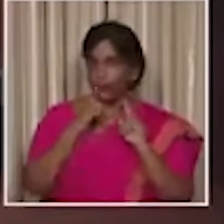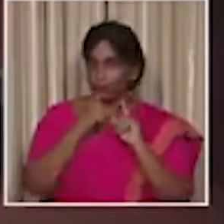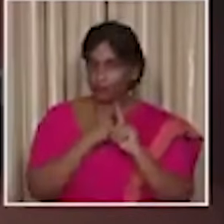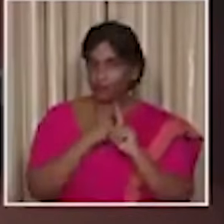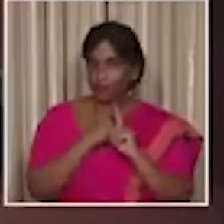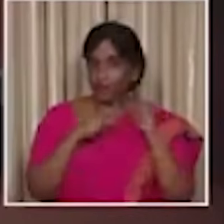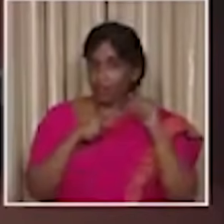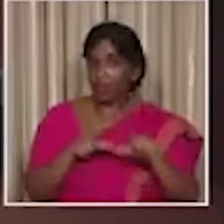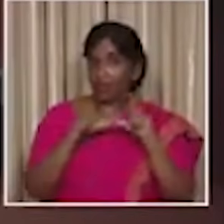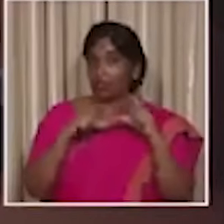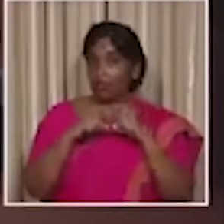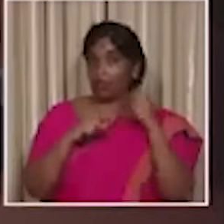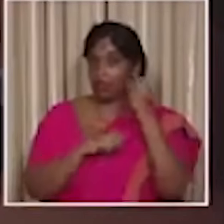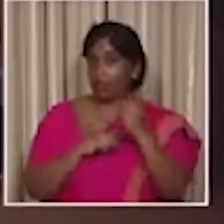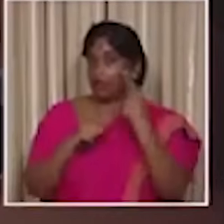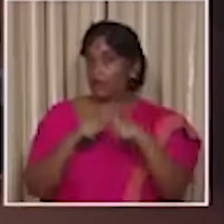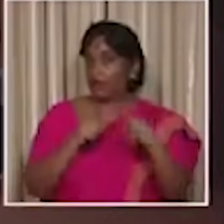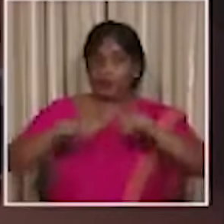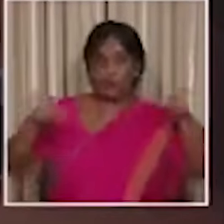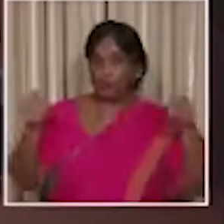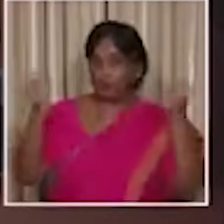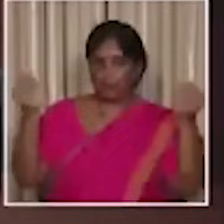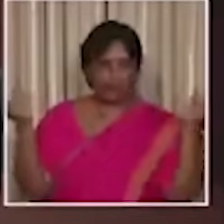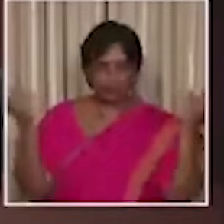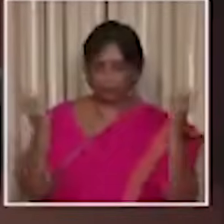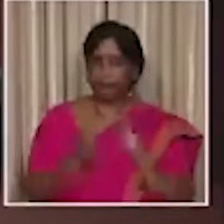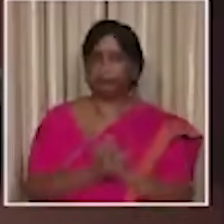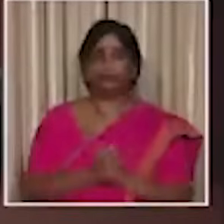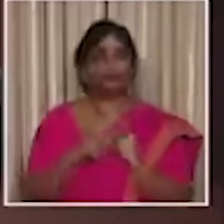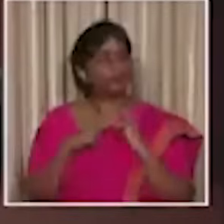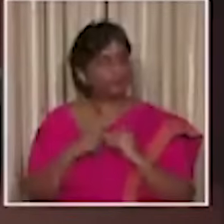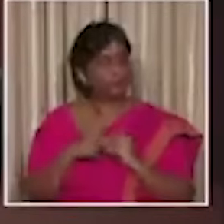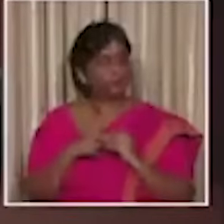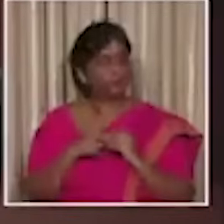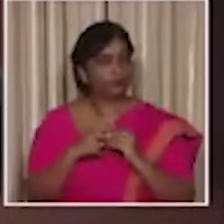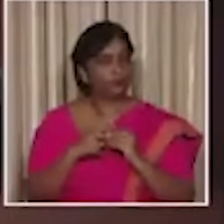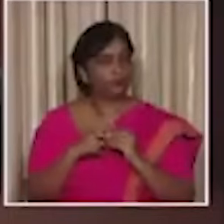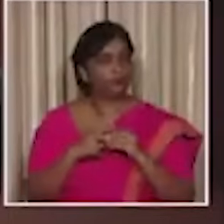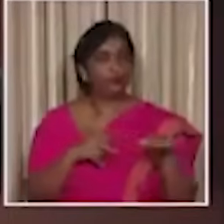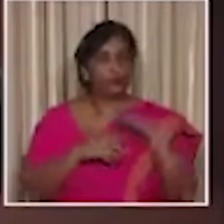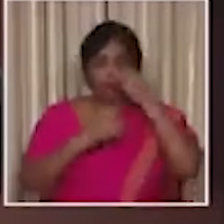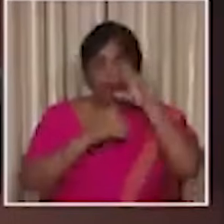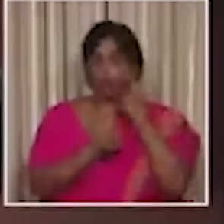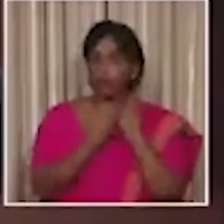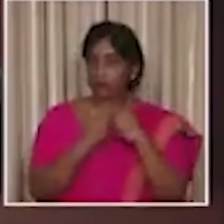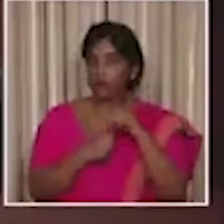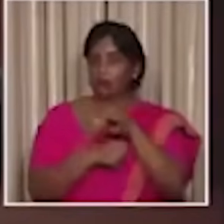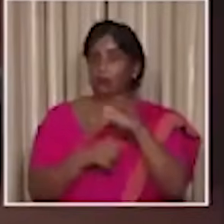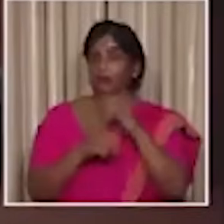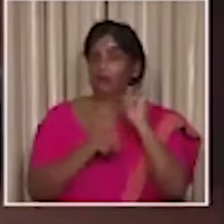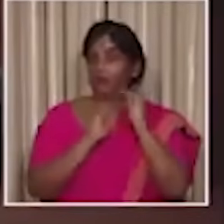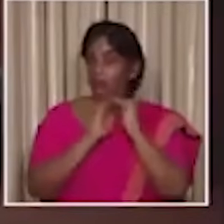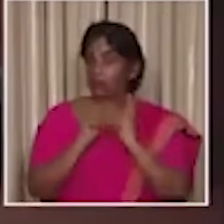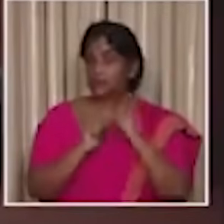දැන්ට කැණීම් බලපත්‍රයක් ලබා දෙලා තියෙන උන්ට විතරයි වෙන කාටවත් කැණීම් බලපත්‍ර ලබා දෙලා නැහැ 2 භූවිද්‍යා සමීක්ෂණා පසල් කාර්යාංශයේ ගෙවන